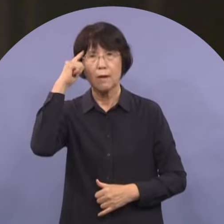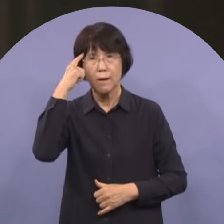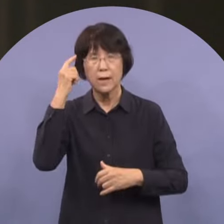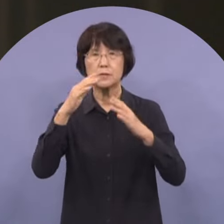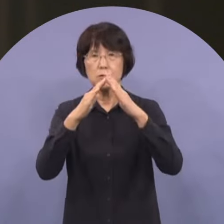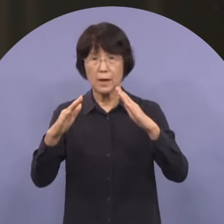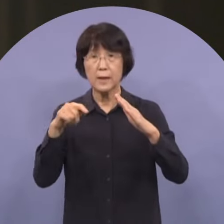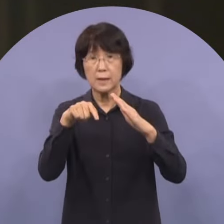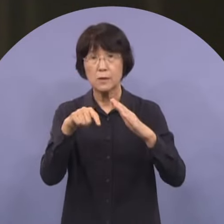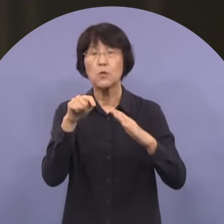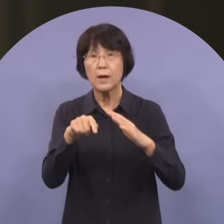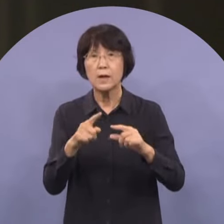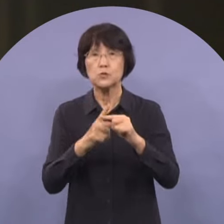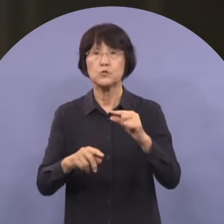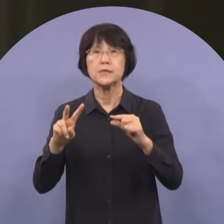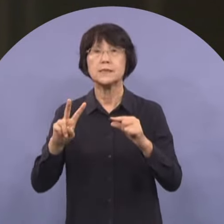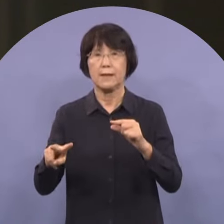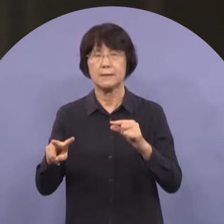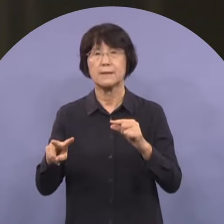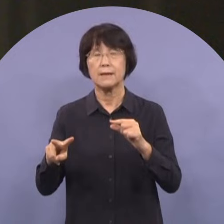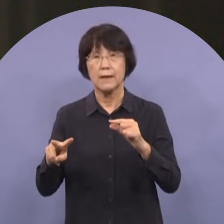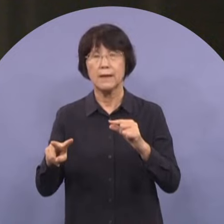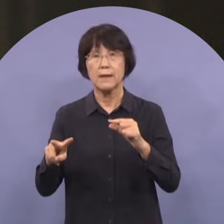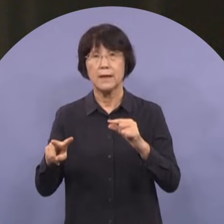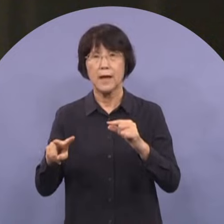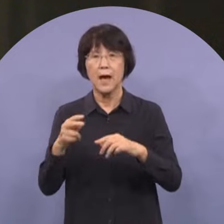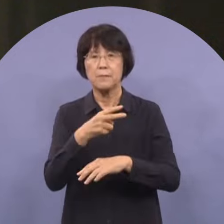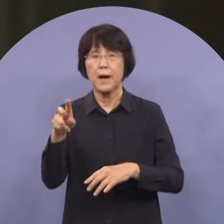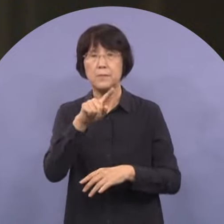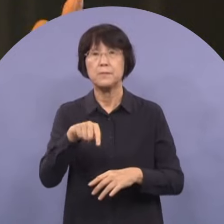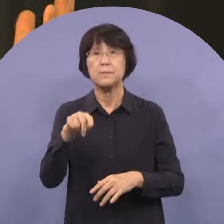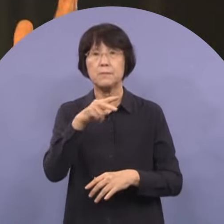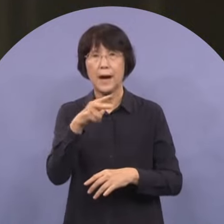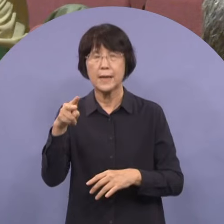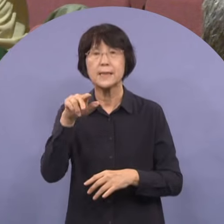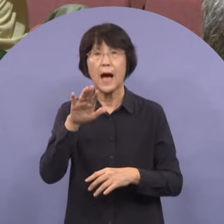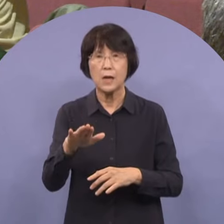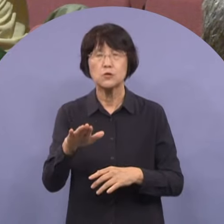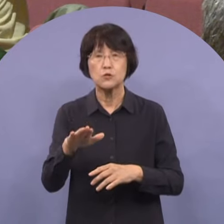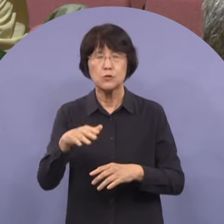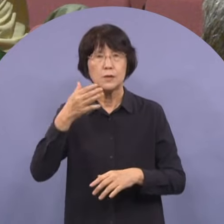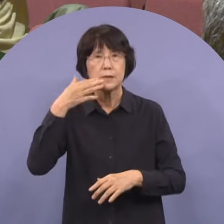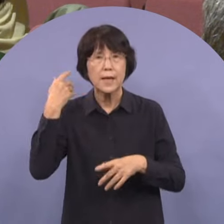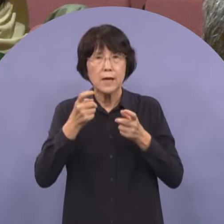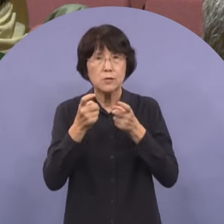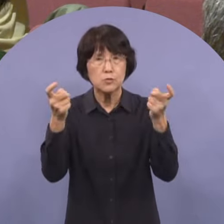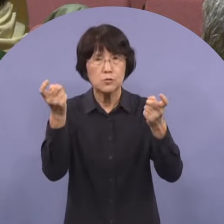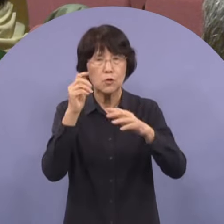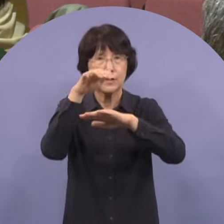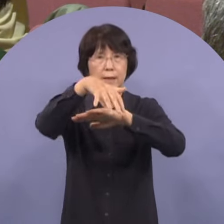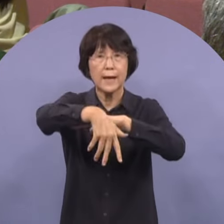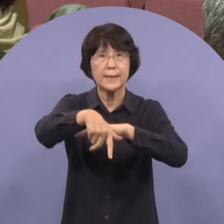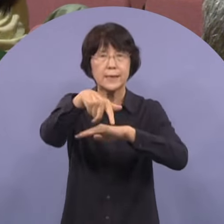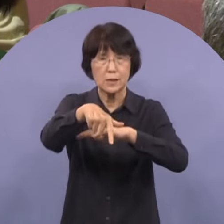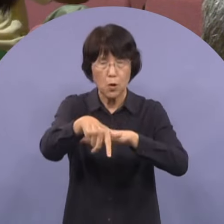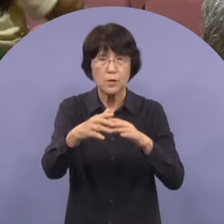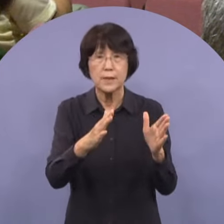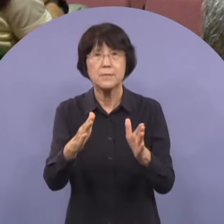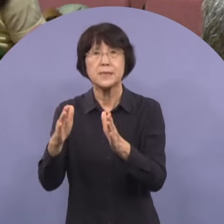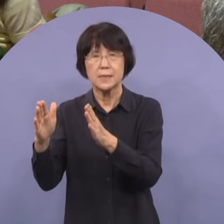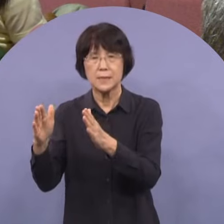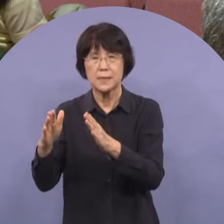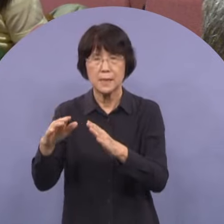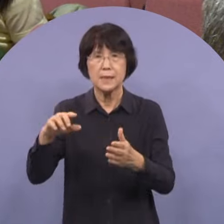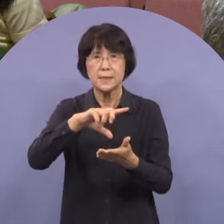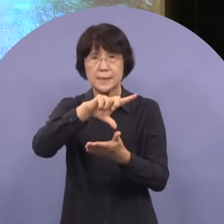中心となり、バンバにある清流の滝周辺を観光地として整備し、地域資源としてよみが